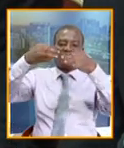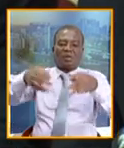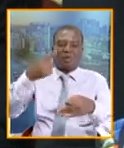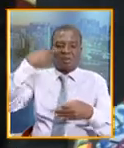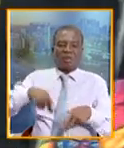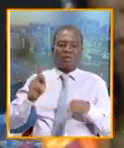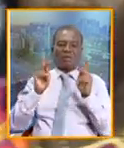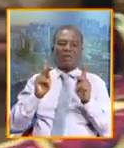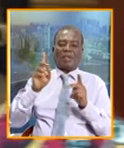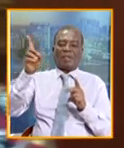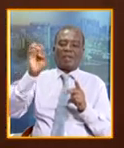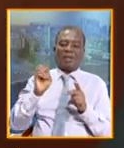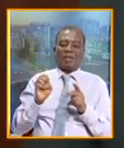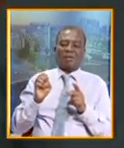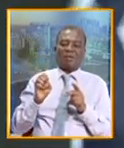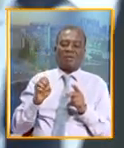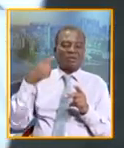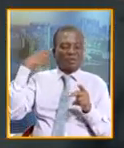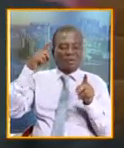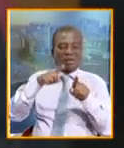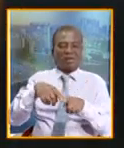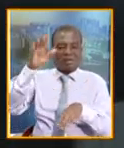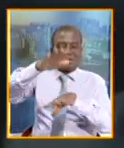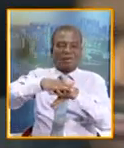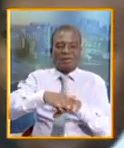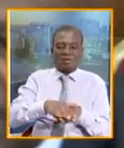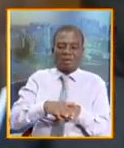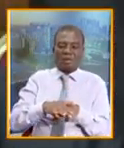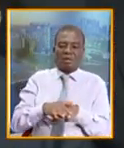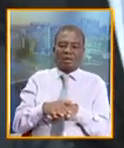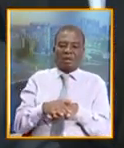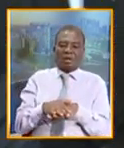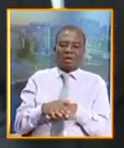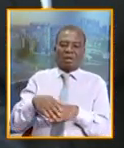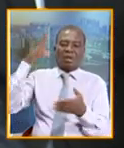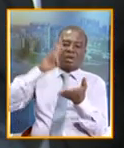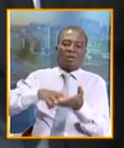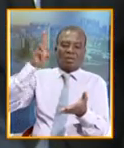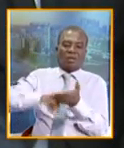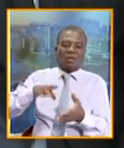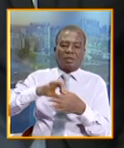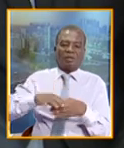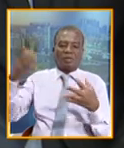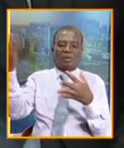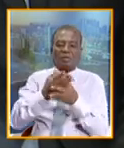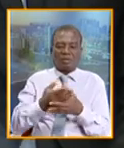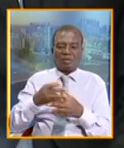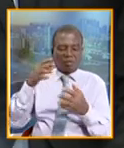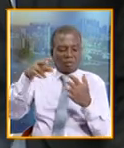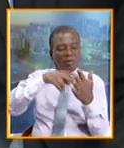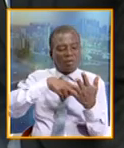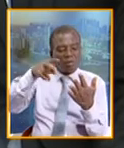permettre de s'entendre sur, n'est-ce pas, la signature de ce document, d'abord le